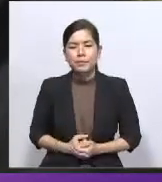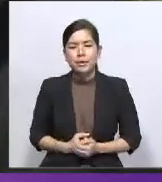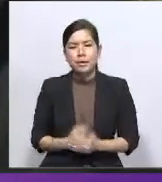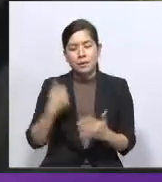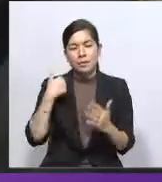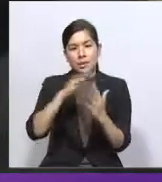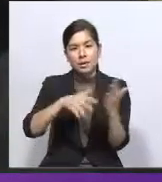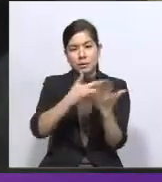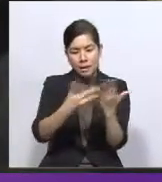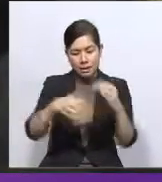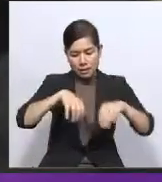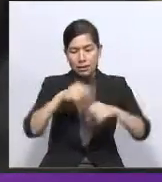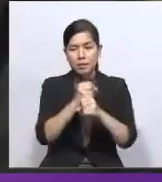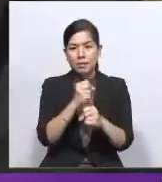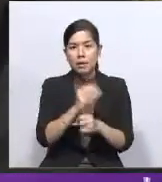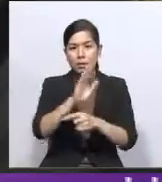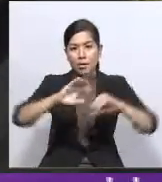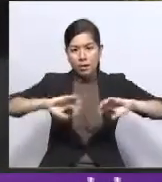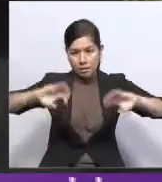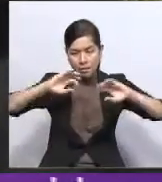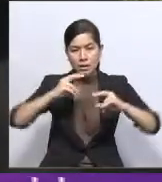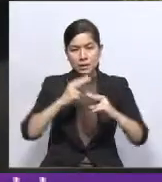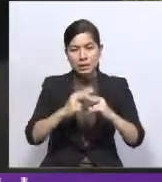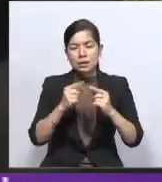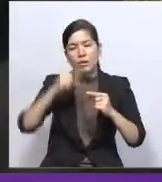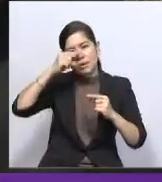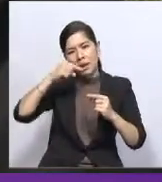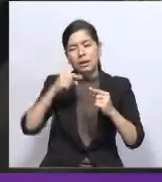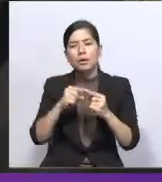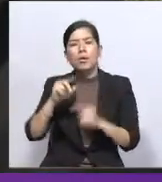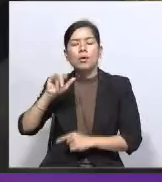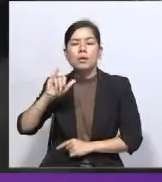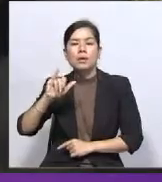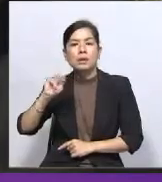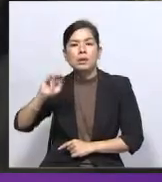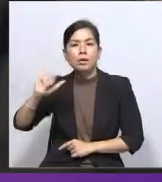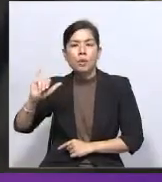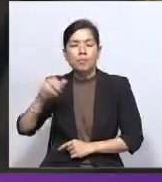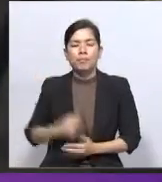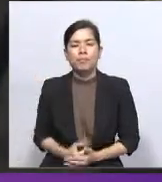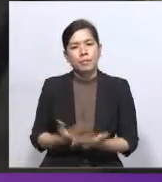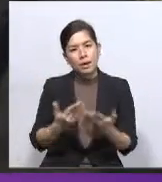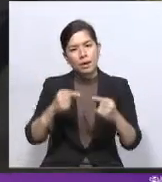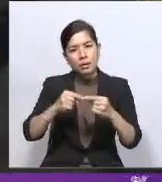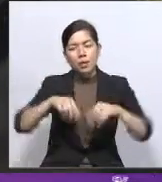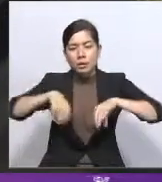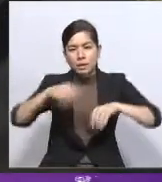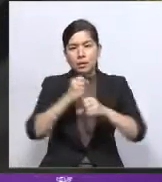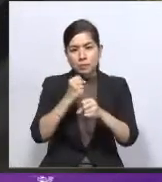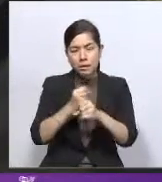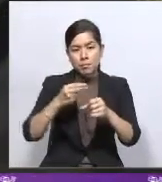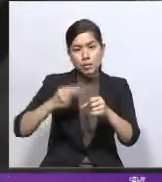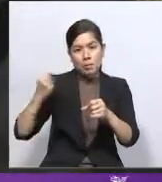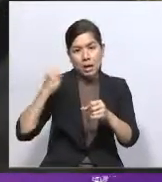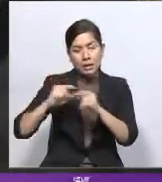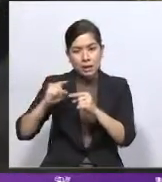ของรัฐบาลคือไทยนิยมยั่งยืนนะครับที่กระทรวงพลังงานจะกระจายพลังงานไปทั่วในส่ว